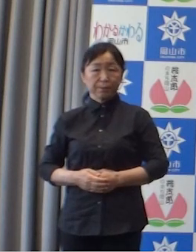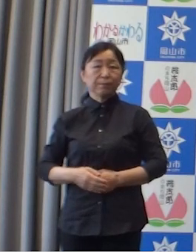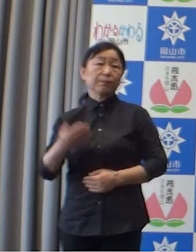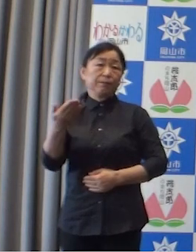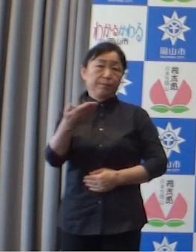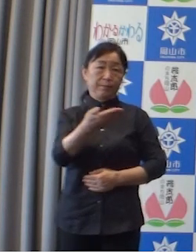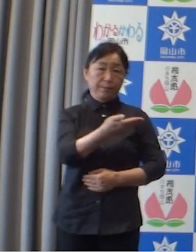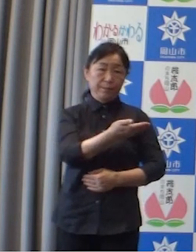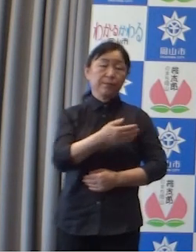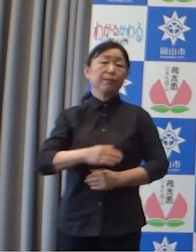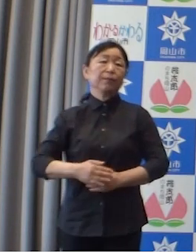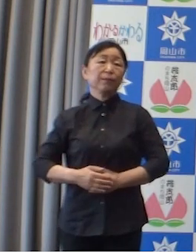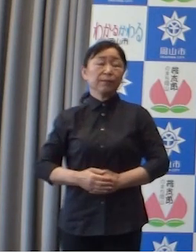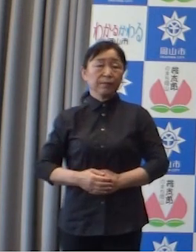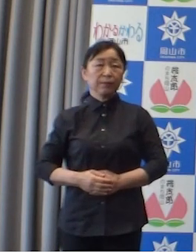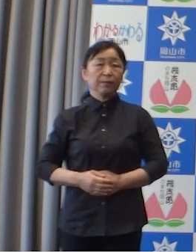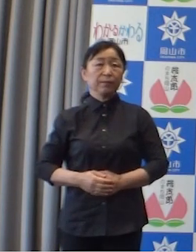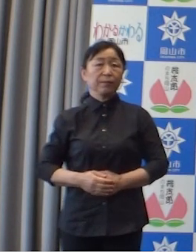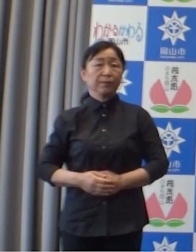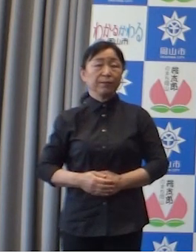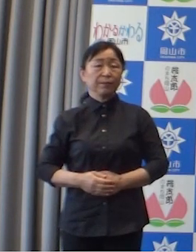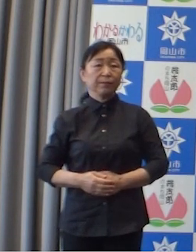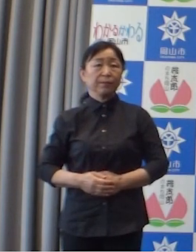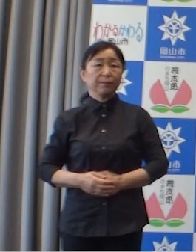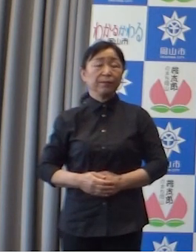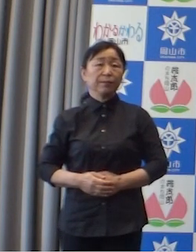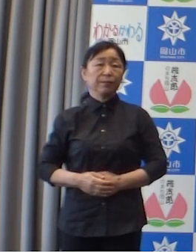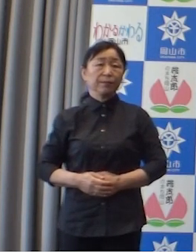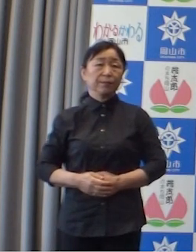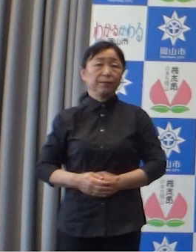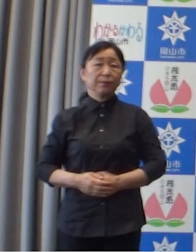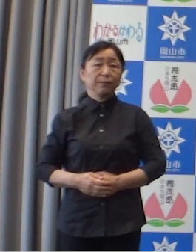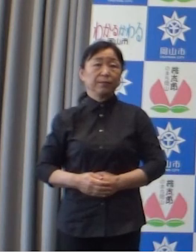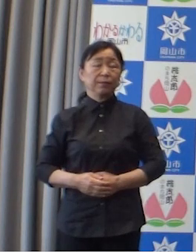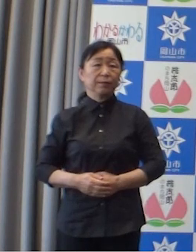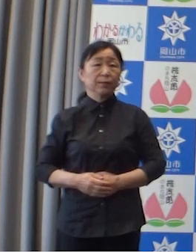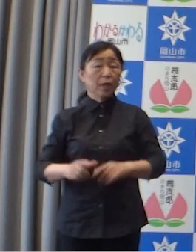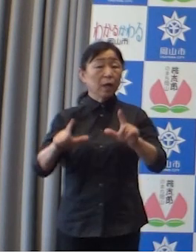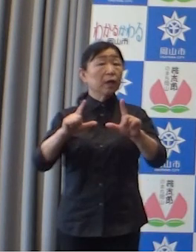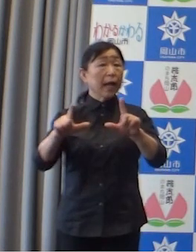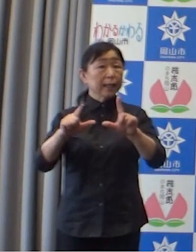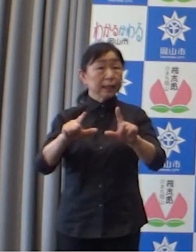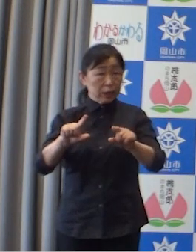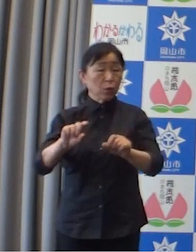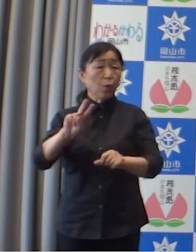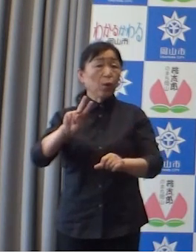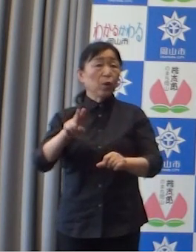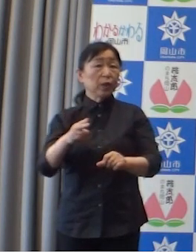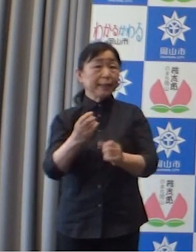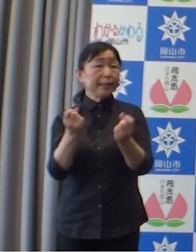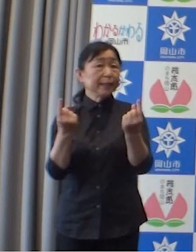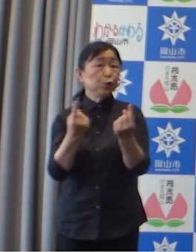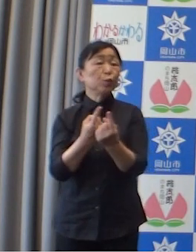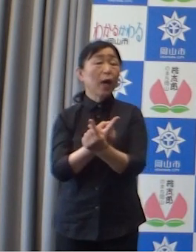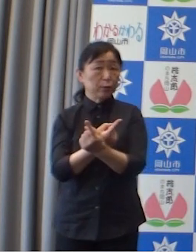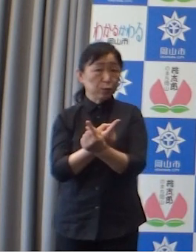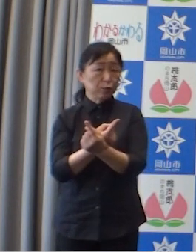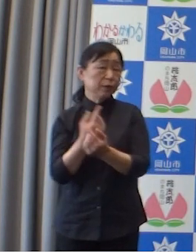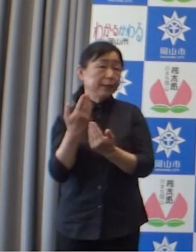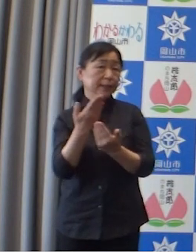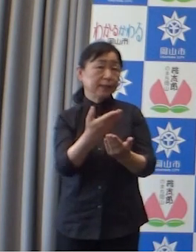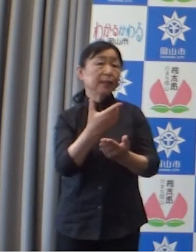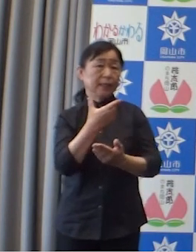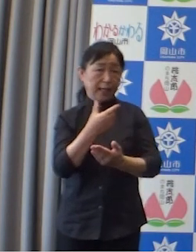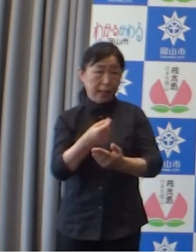KSB 瀬戸内海放送の松本と申します 。はいはいはい、 はい、LINE のリニューアルのことでお伺いしたいんですけれ